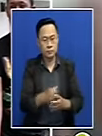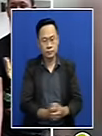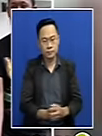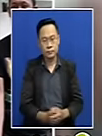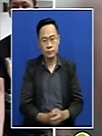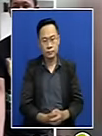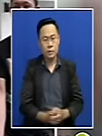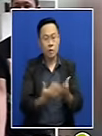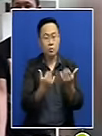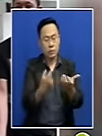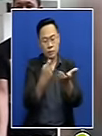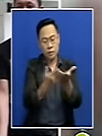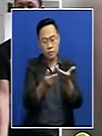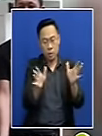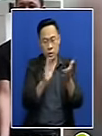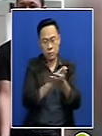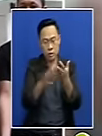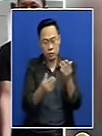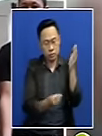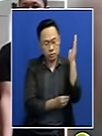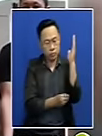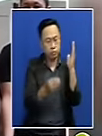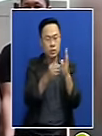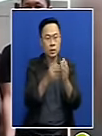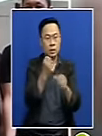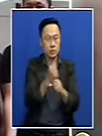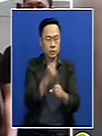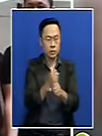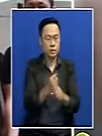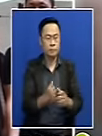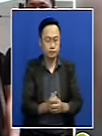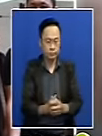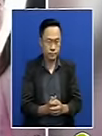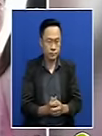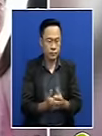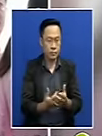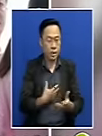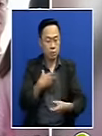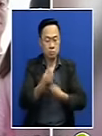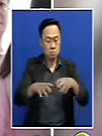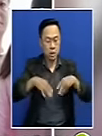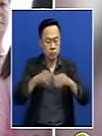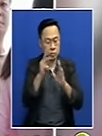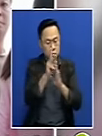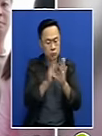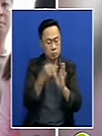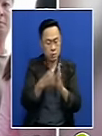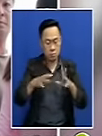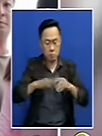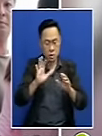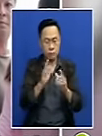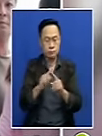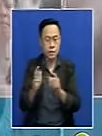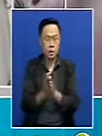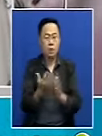กันตัวซึ่งในวันนี้คุณนริศราวรรณเองไปที่นราธิวาสก็ปฏิเสธทุกข้อกล่าวหานะครับพร้อมบอกว่